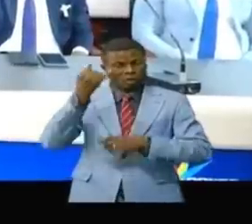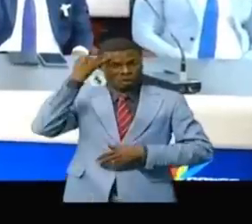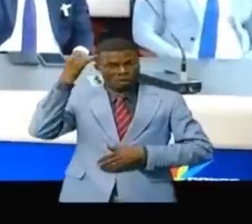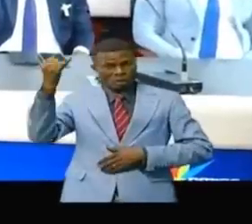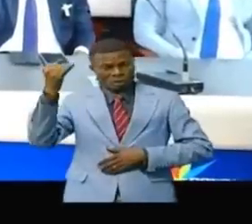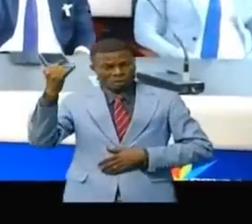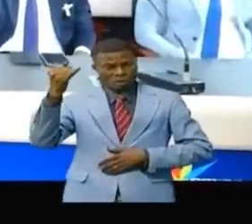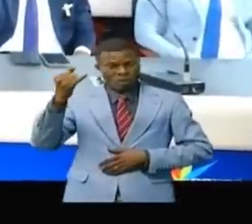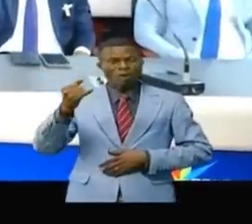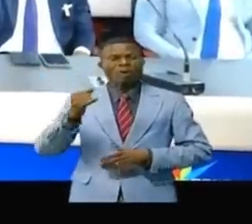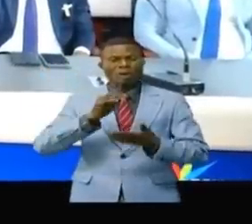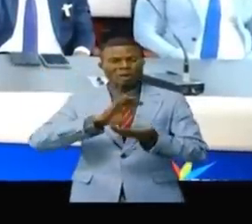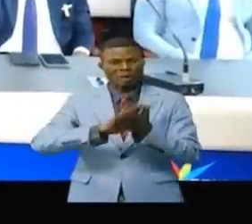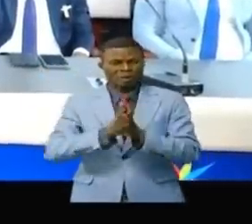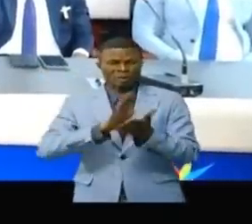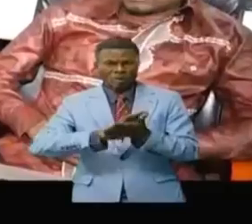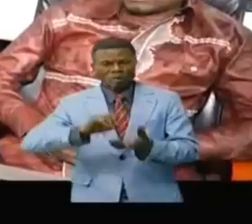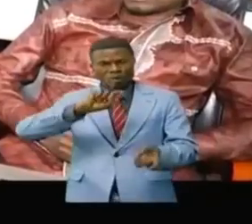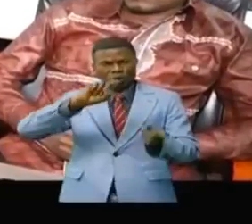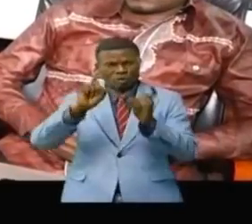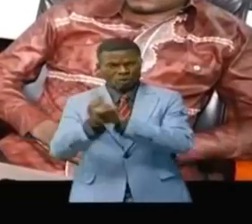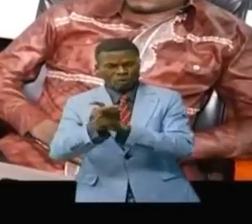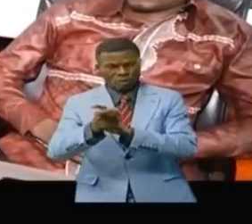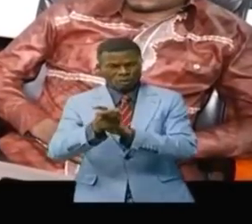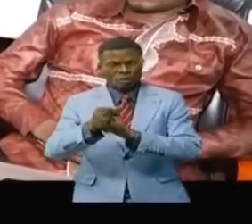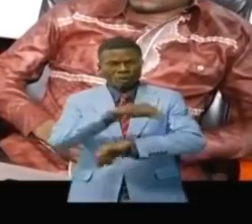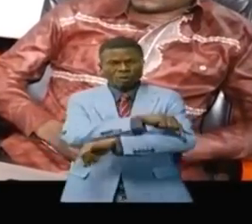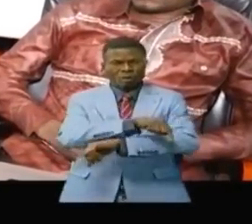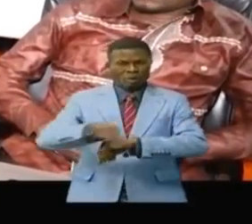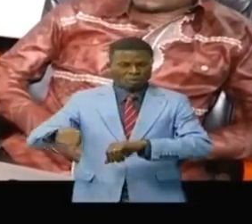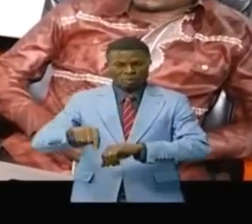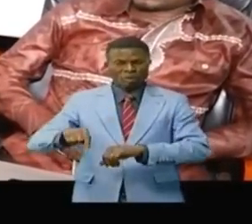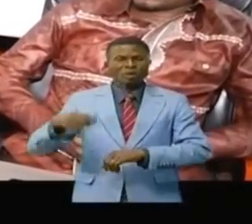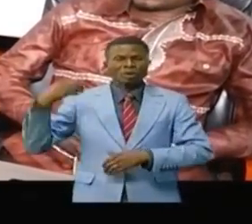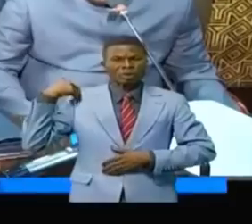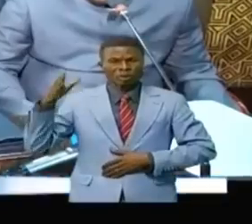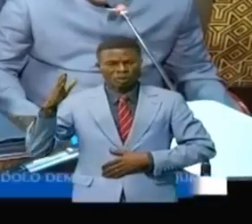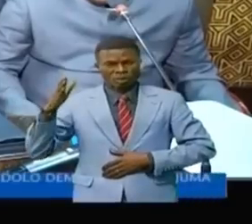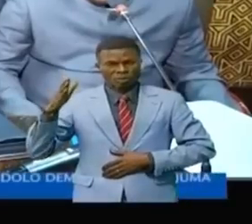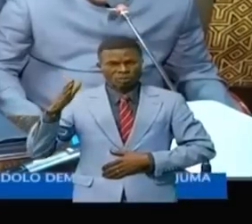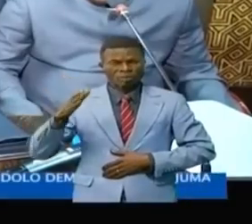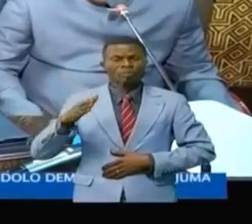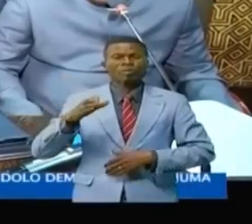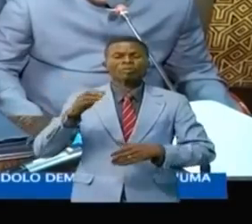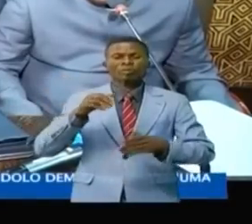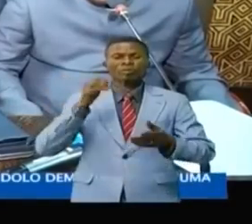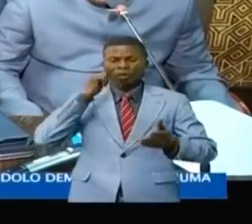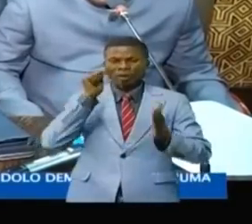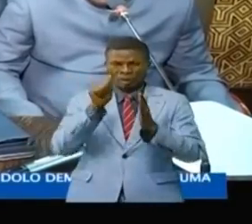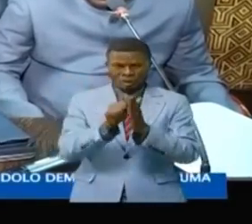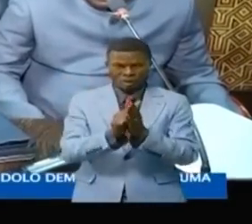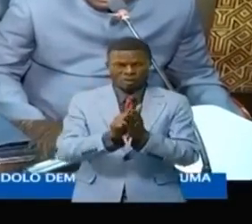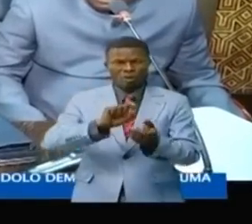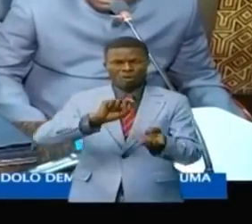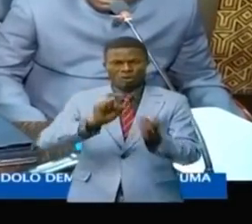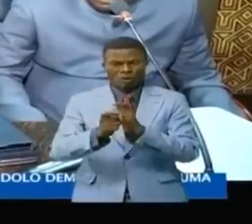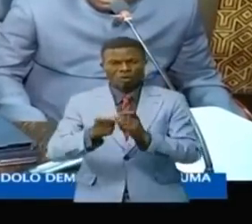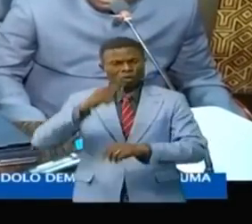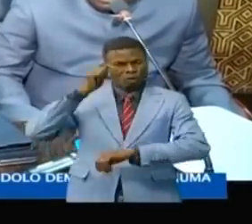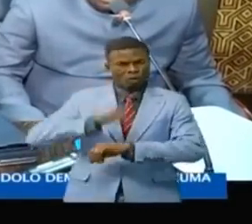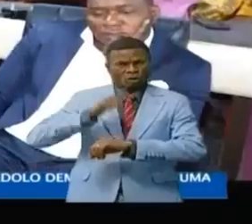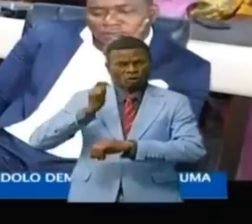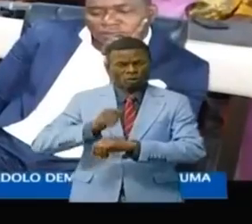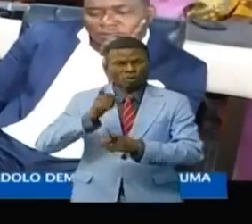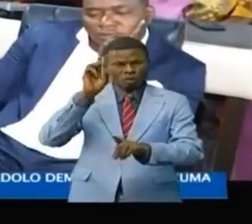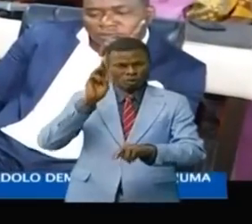de l'assainissement et la modernisation de l'administration publique dont l'arrêté vient de réparer l'injustice